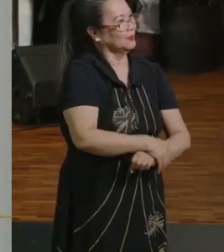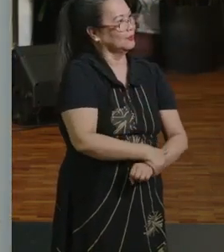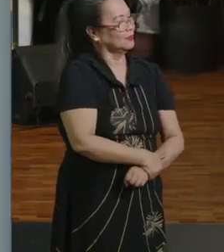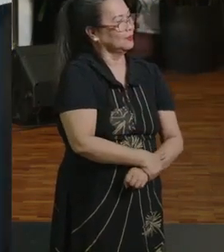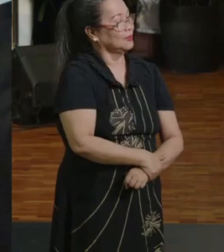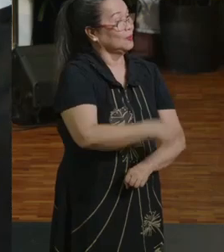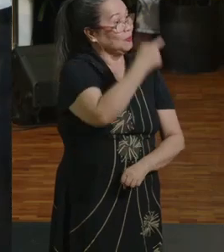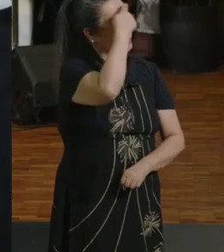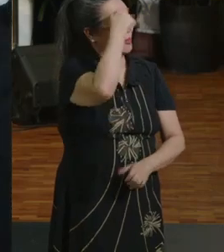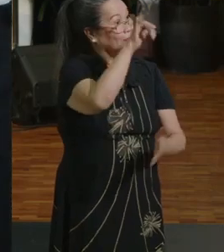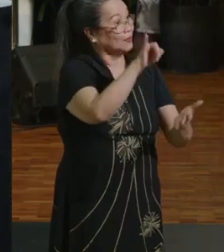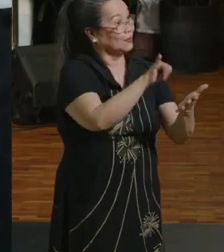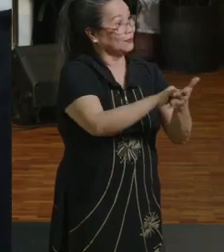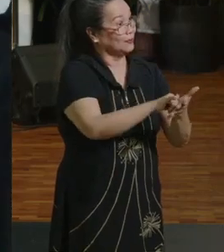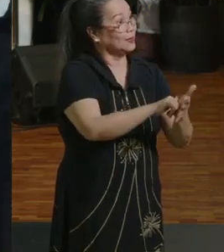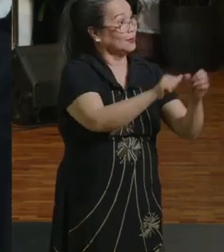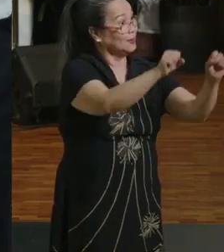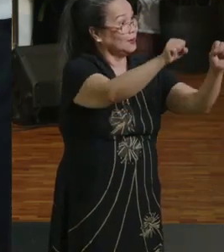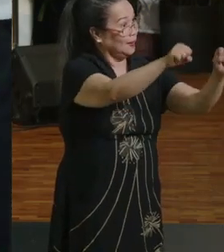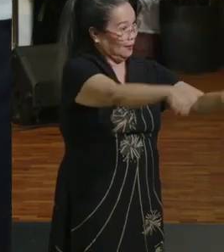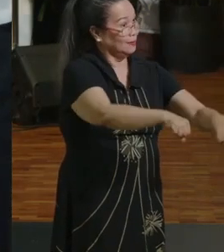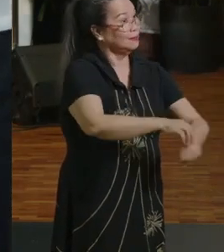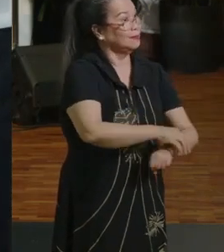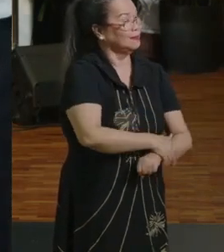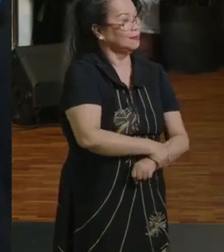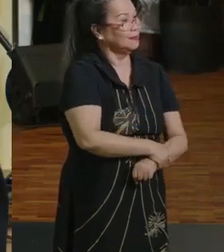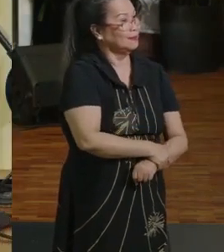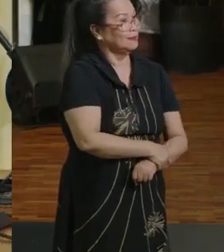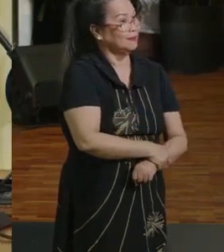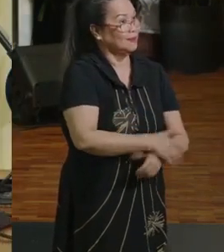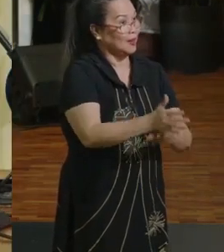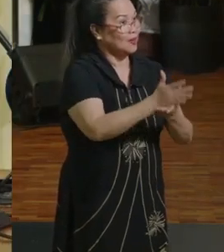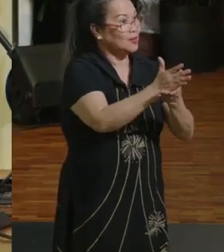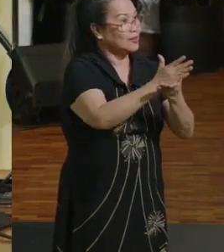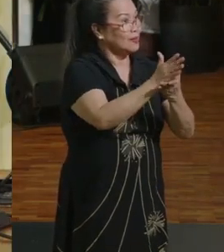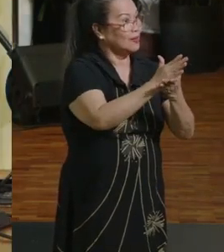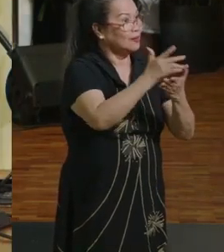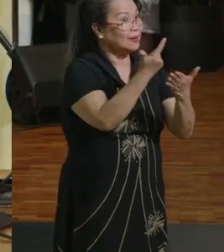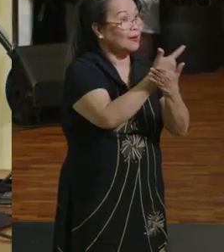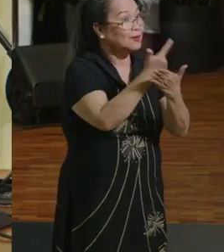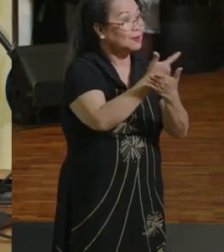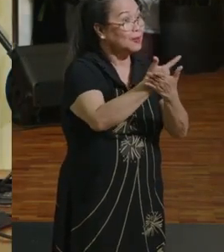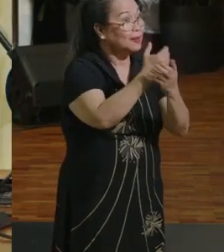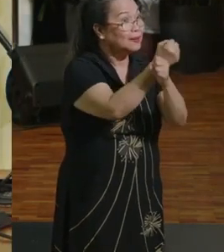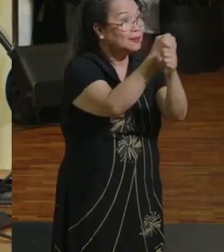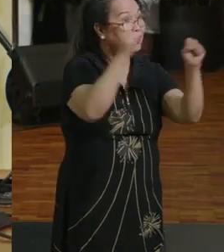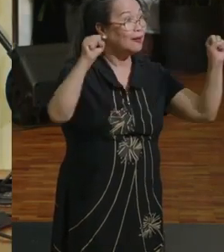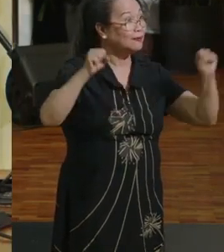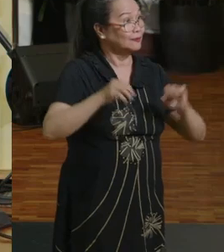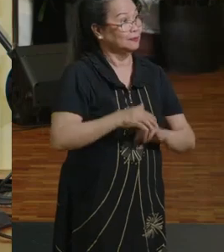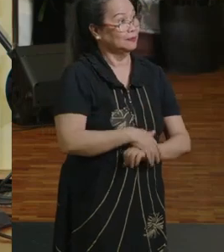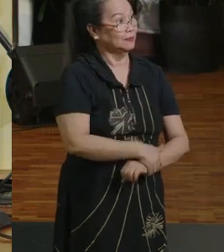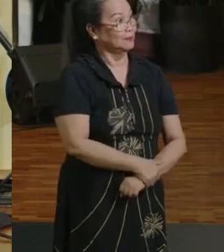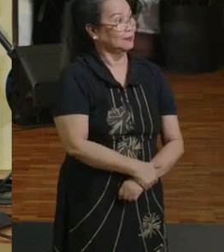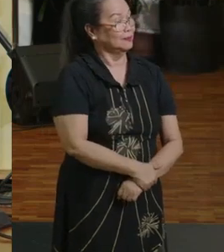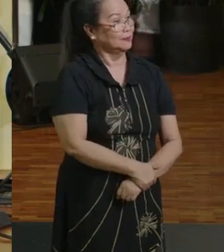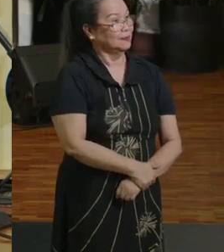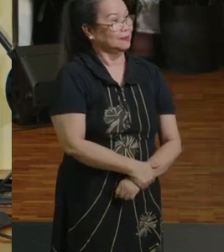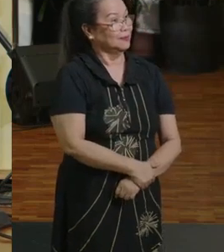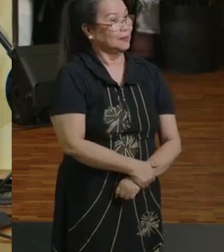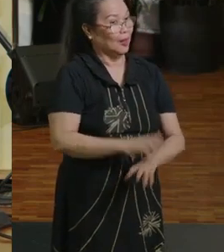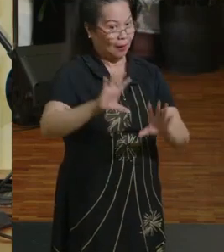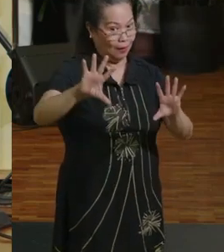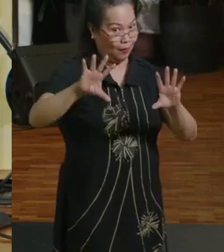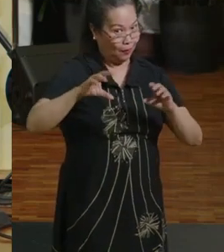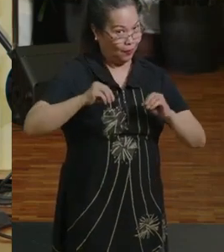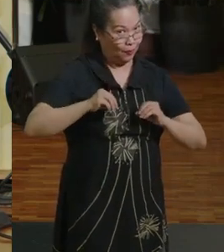At dahil doon, maaari kayang nahabahaginan siya ng mabuting balita ng kaligtasan. At siya ay